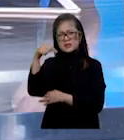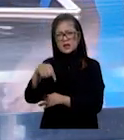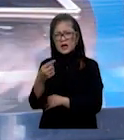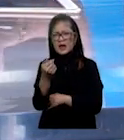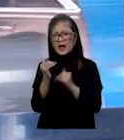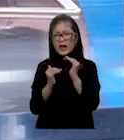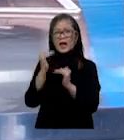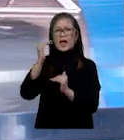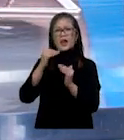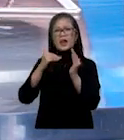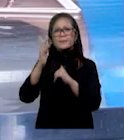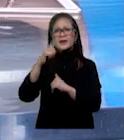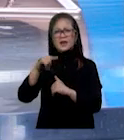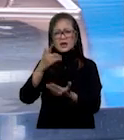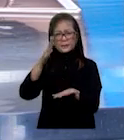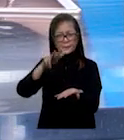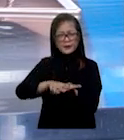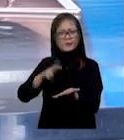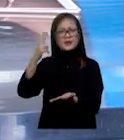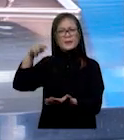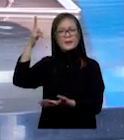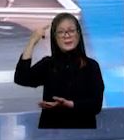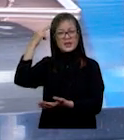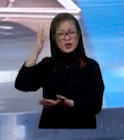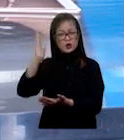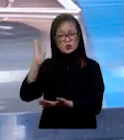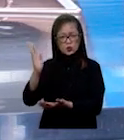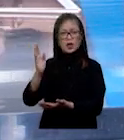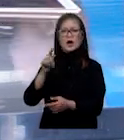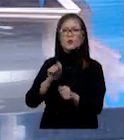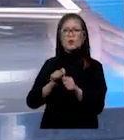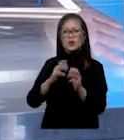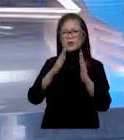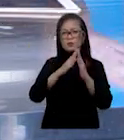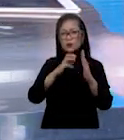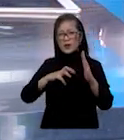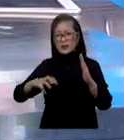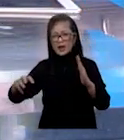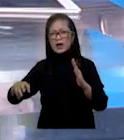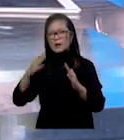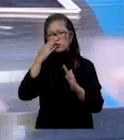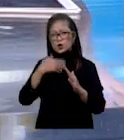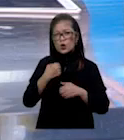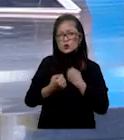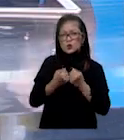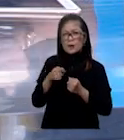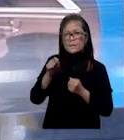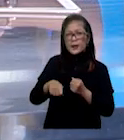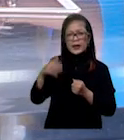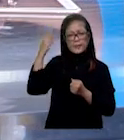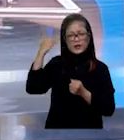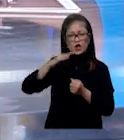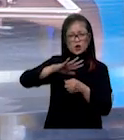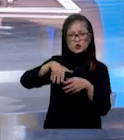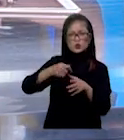melebihi harga yang ditetapkan oleh pemerintah. Hal ini membuat ibu rumah tangga dan pemilik usaha kecil beralih menggunakan minyak goreng